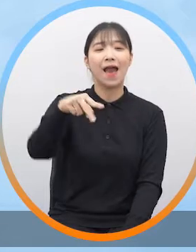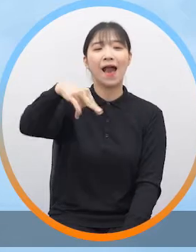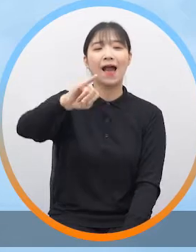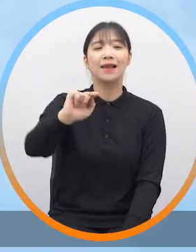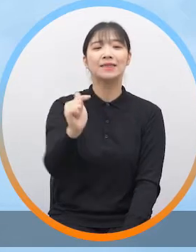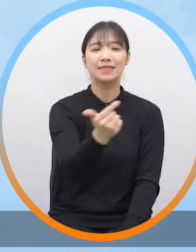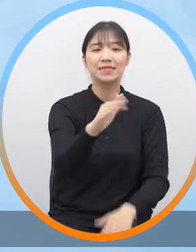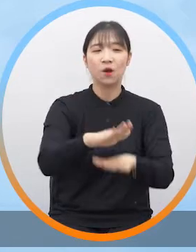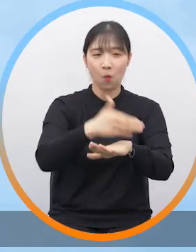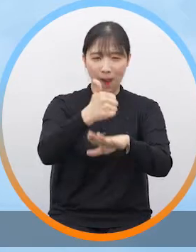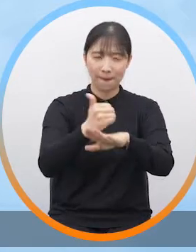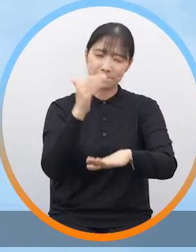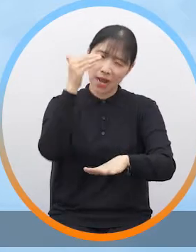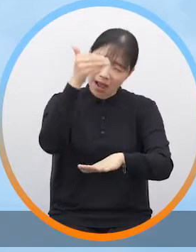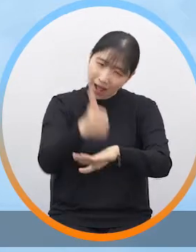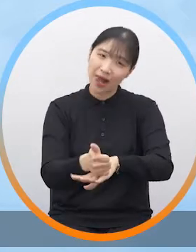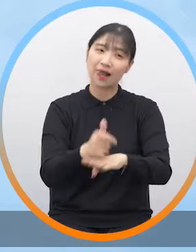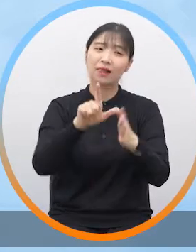말년경에, 즉